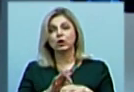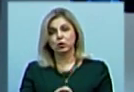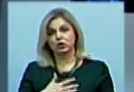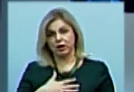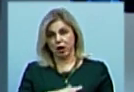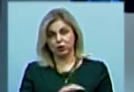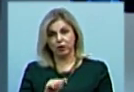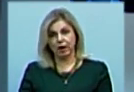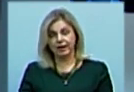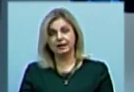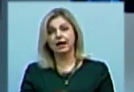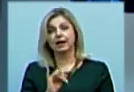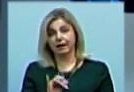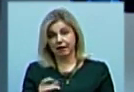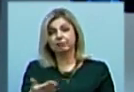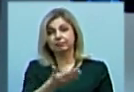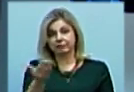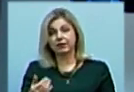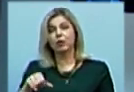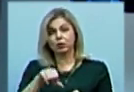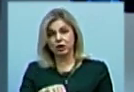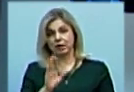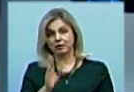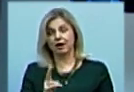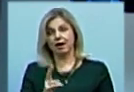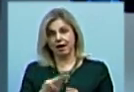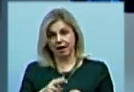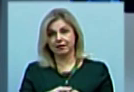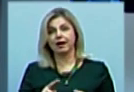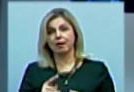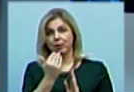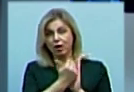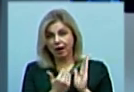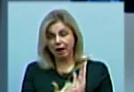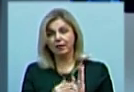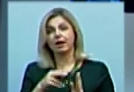Анета Рашевська. Долучайтесь до розмови за телефоном